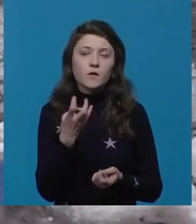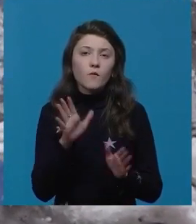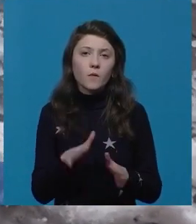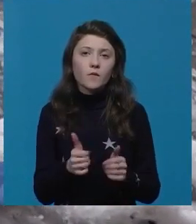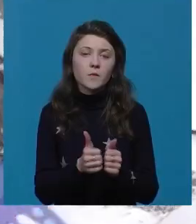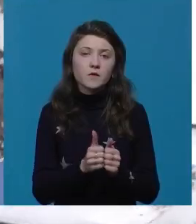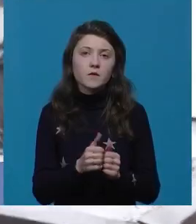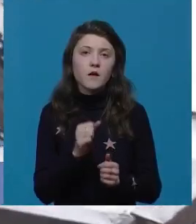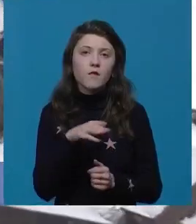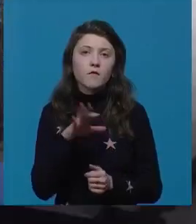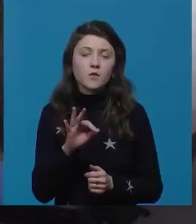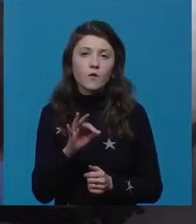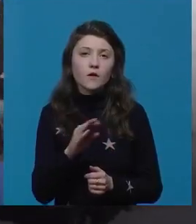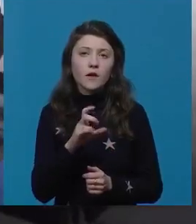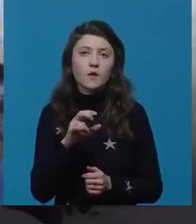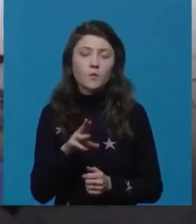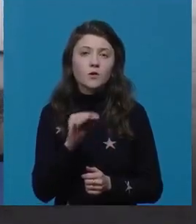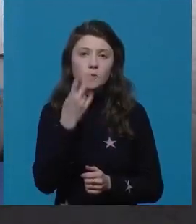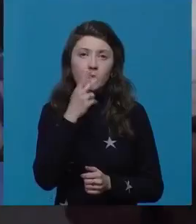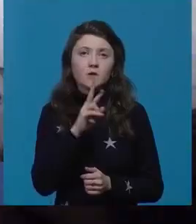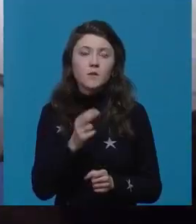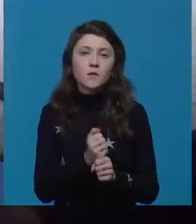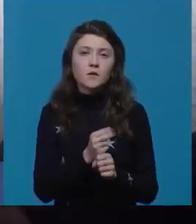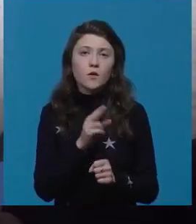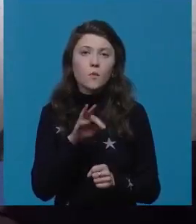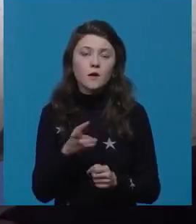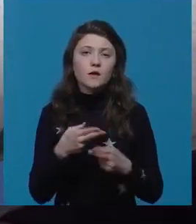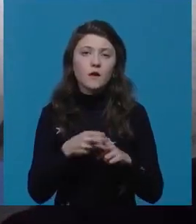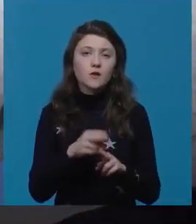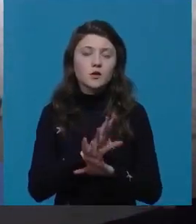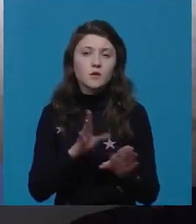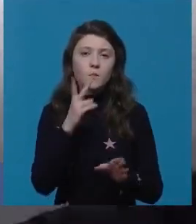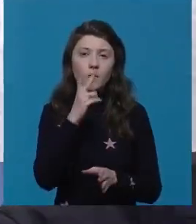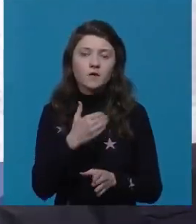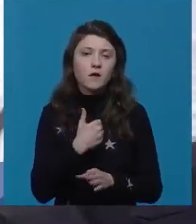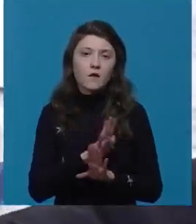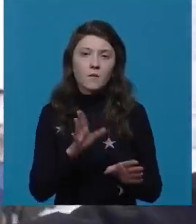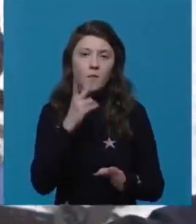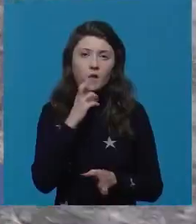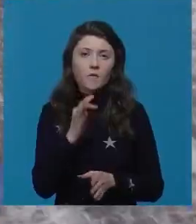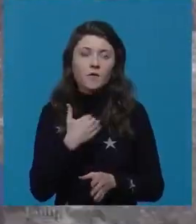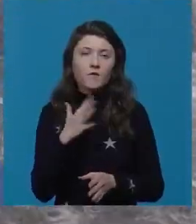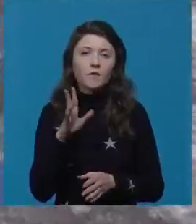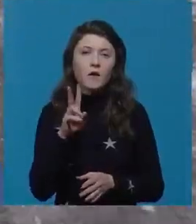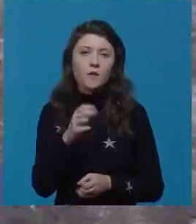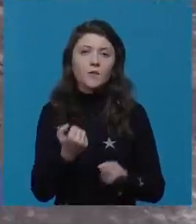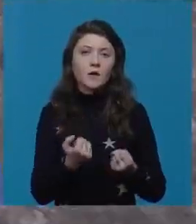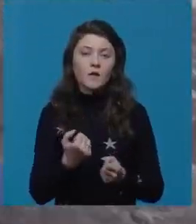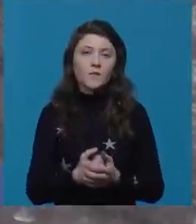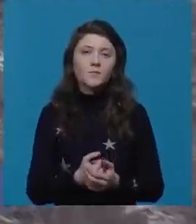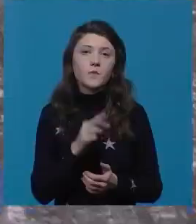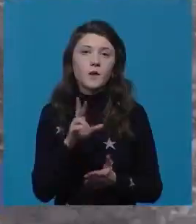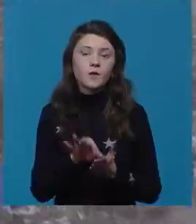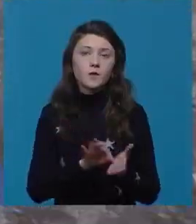автодорожного технікума. Чи бачили, як працює комунальна техніка, чи не бачили? Ні, я не бачила, бо я в тролейбусі їхала. Як оцінюєте